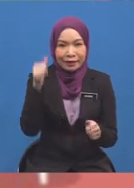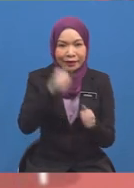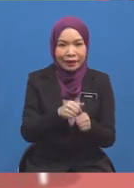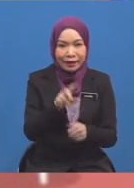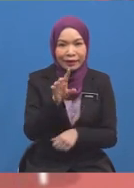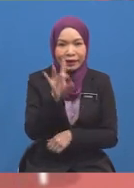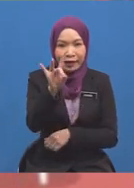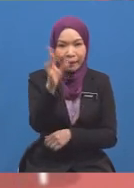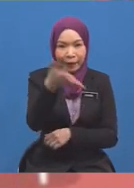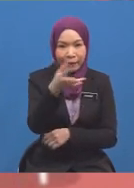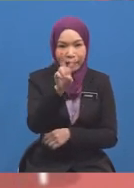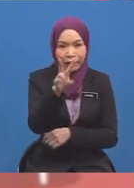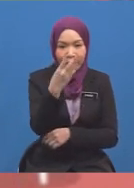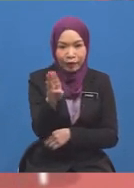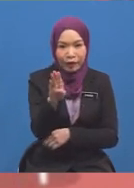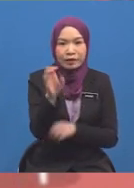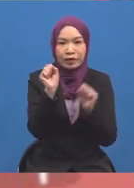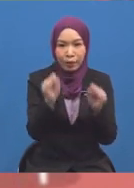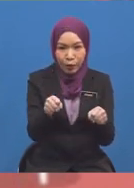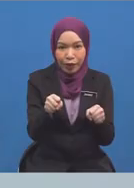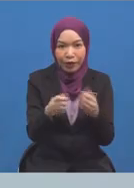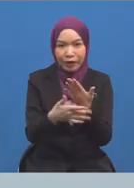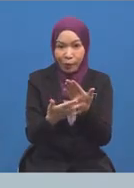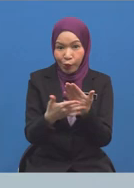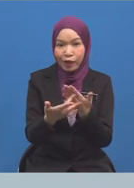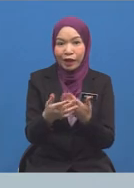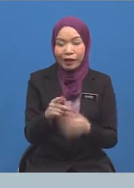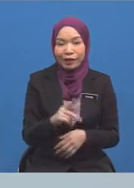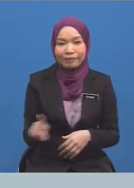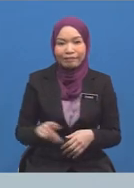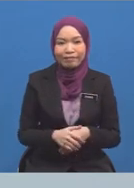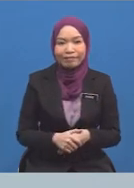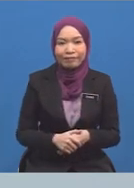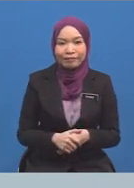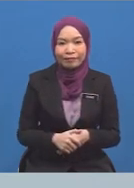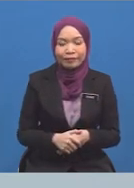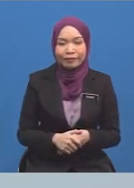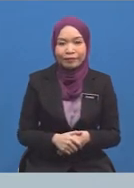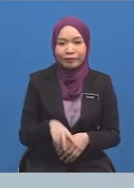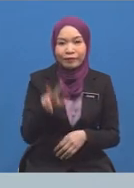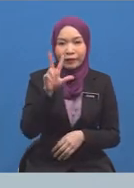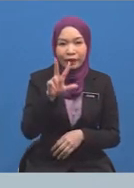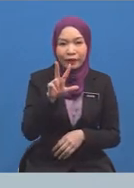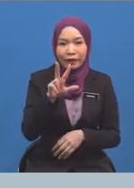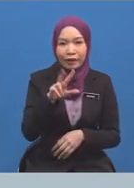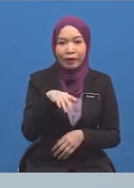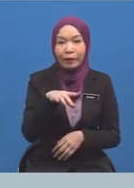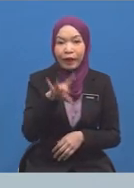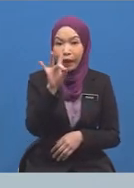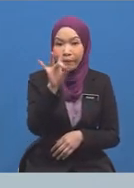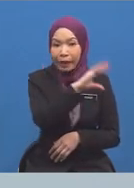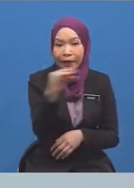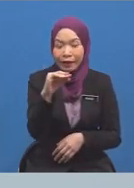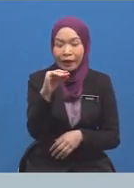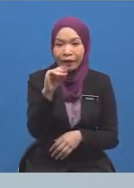8/12 tuh boleh dipermudahkan nomor 8 dan 12 Ade dalam CV